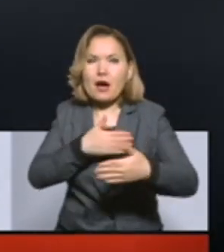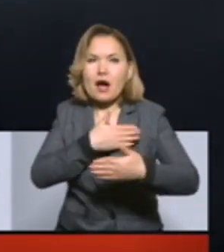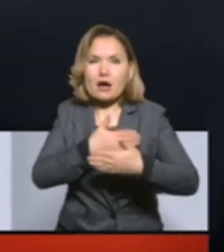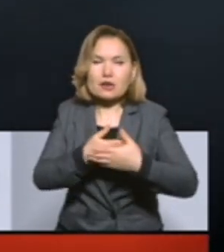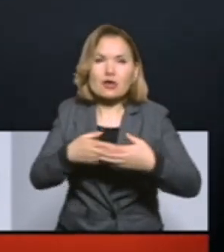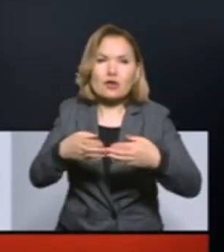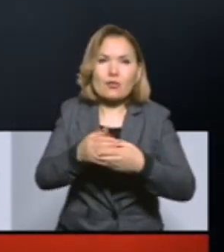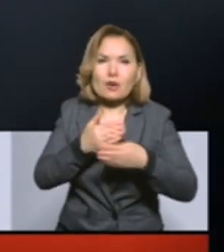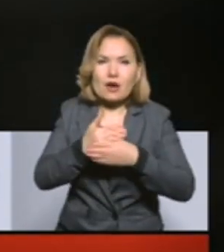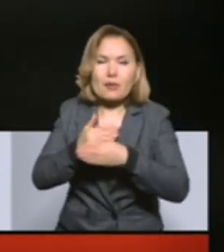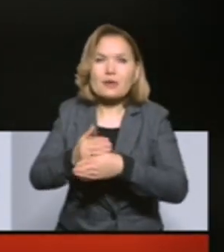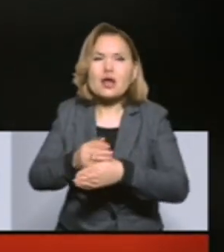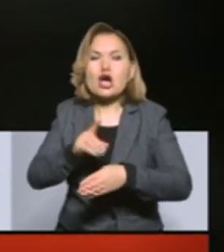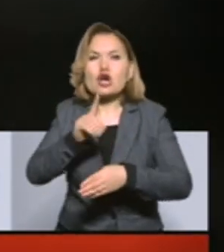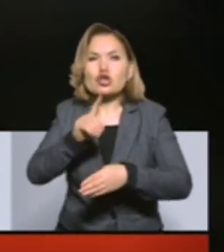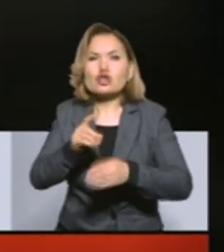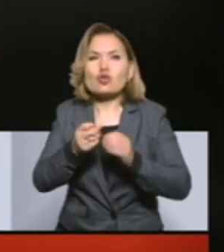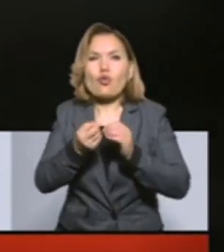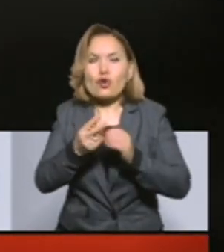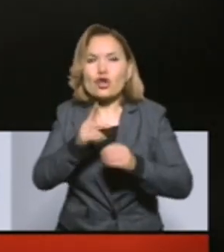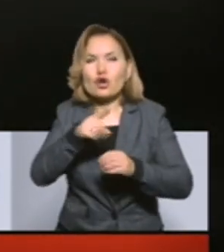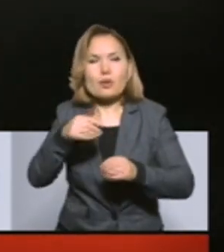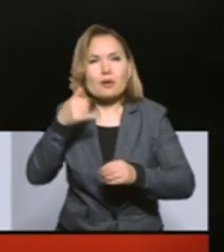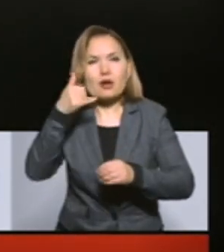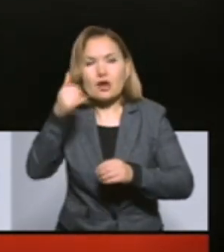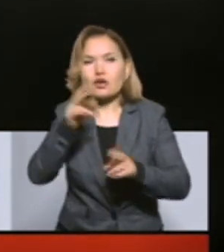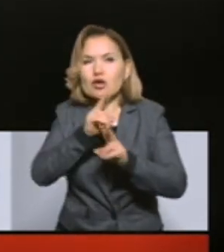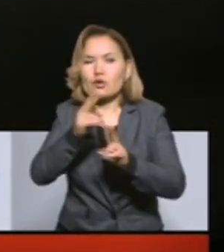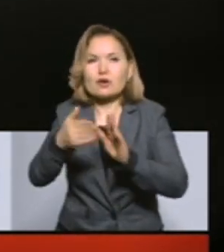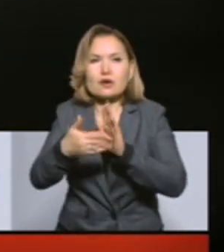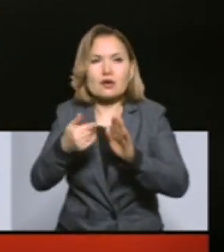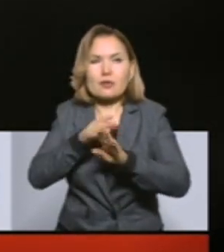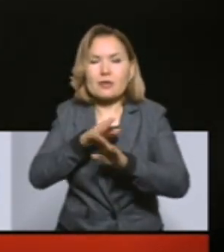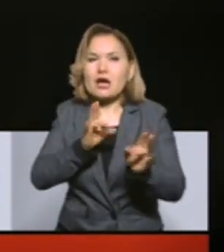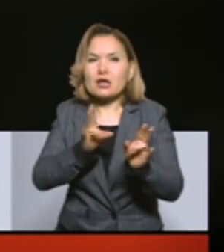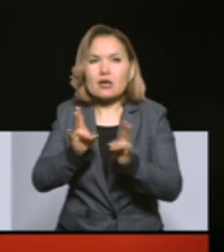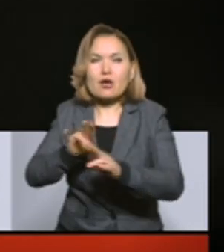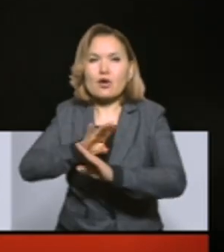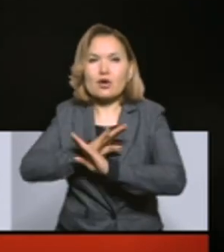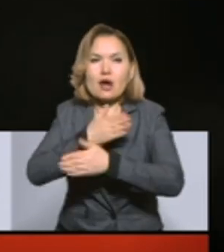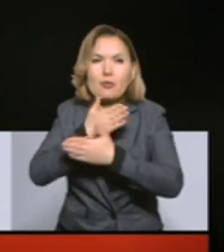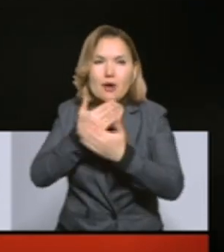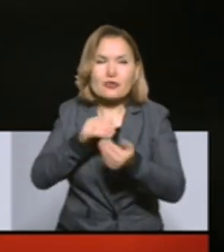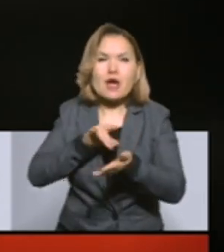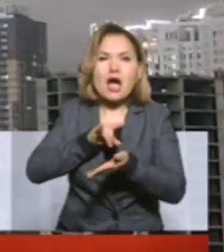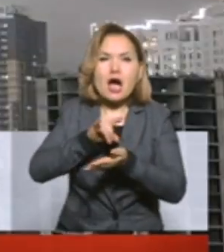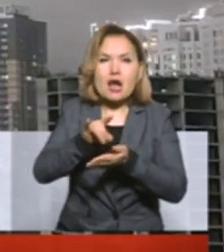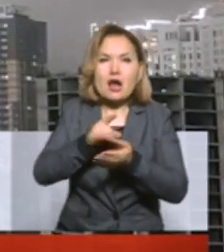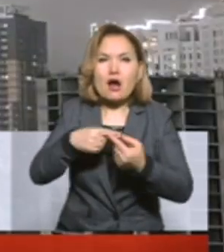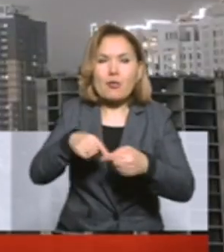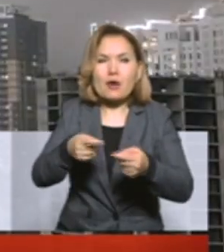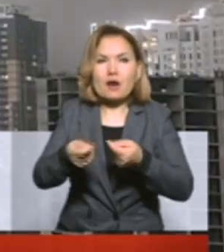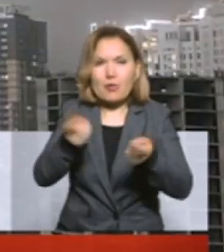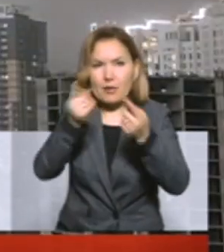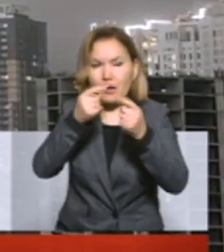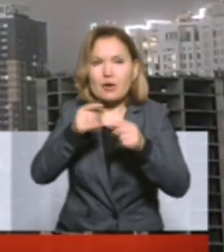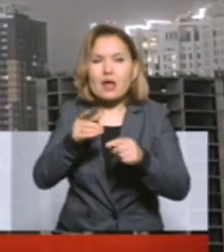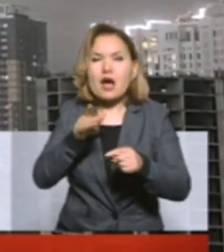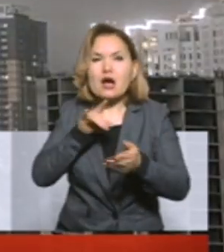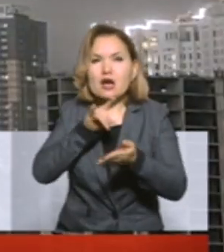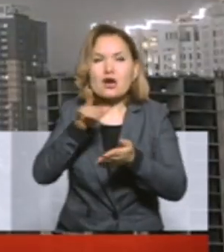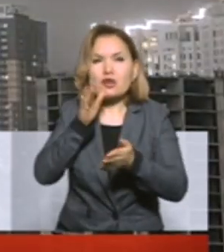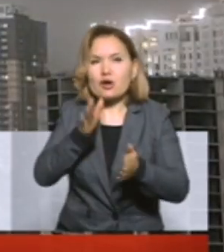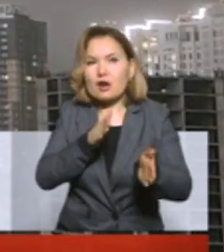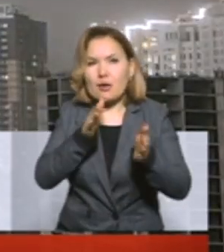құрылды. Әзірге 112 нөміріне ешкім қоңырау шалмаған, зардап шеккендер жоқ, ал әуежайдың баспасөз қызметі рейстер